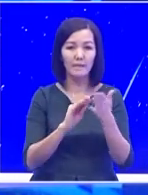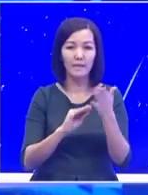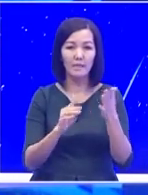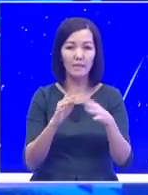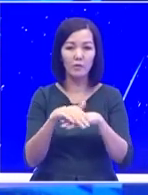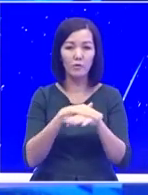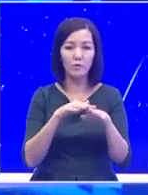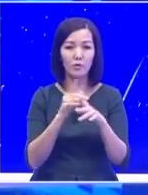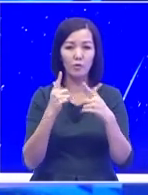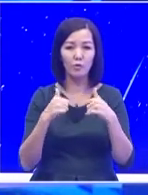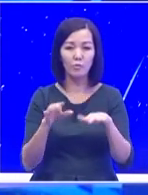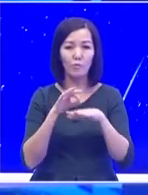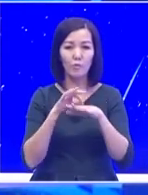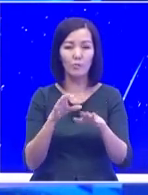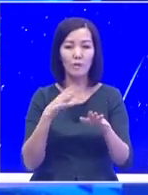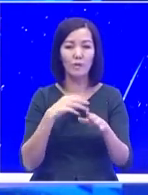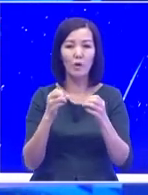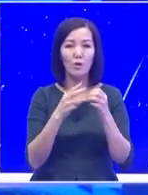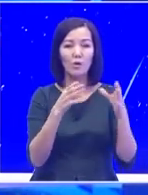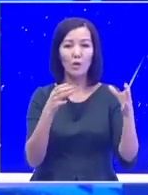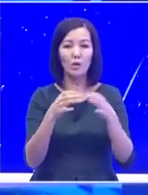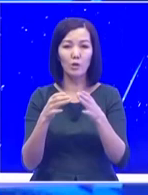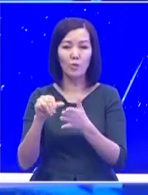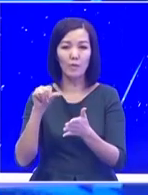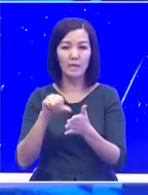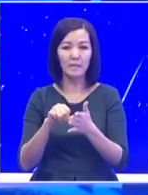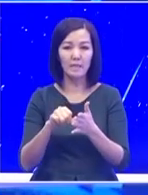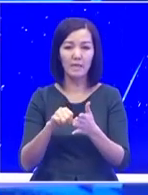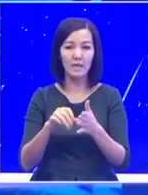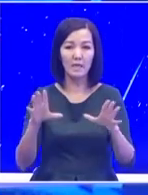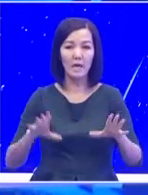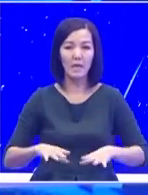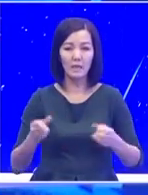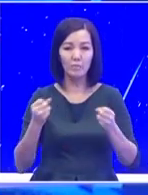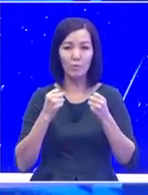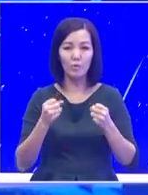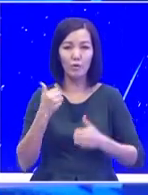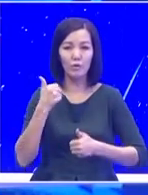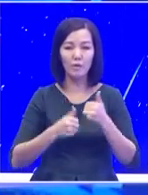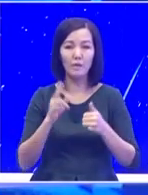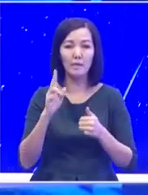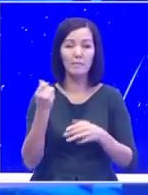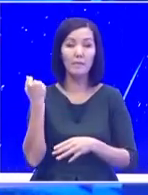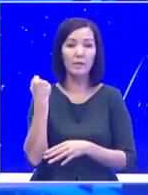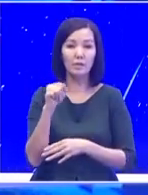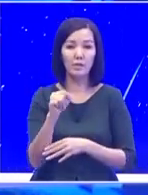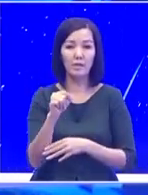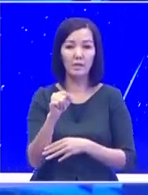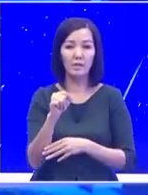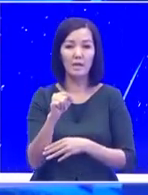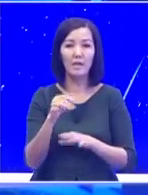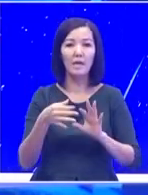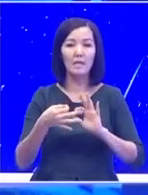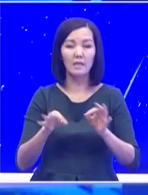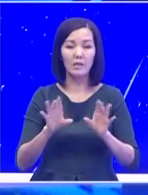аясында тұрғындардың ұйытқы болуымен ұйымдастырылды. 12 топ қатысты. Сонымен ат спорты додасында кімдердің асығы